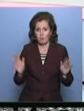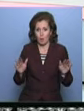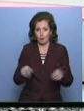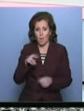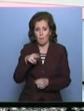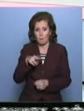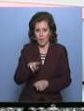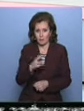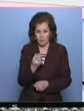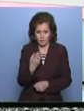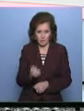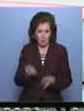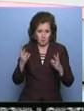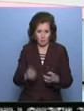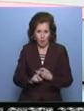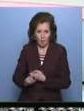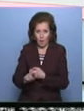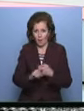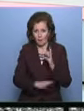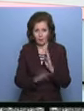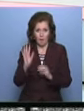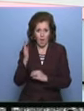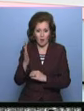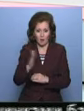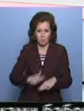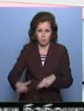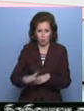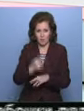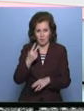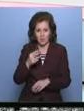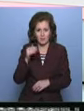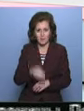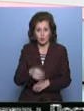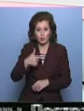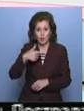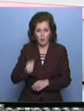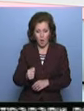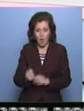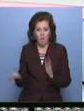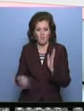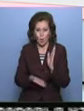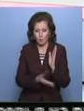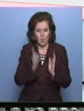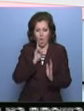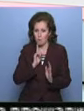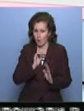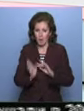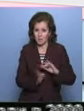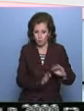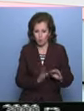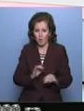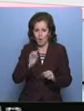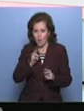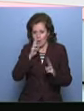От них уже пострадали деревья на площади в 2000 гектаров. Экстренных мер вырубки пока удалось избежать, но оптимизма это лесничим